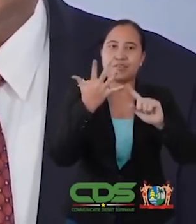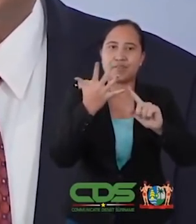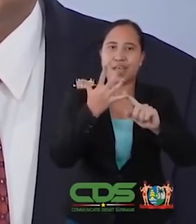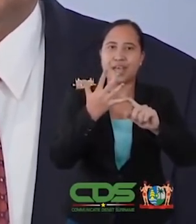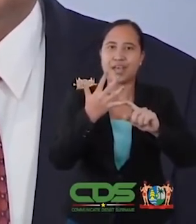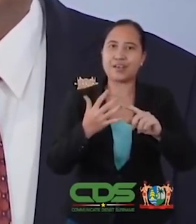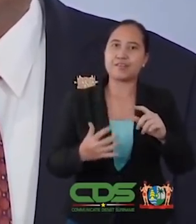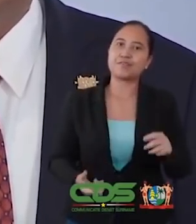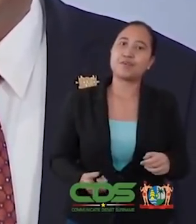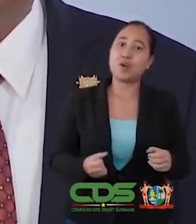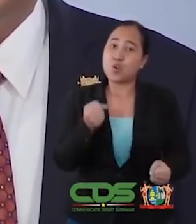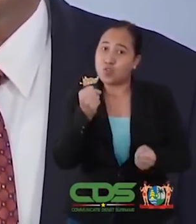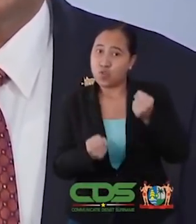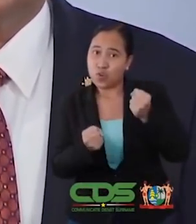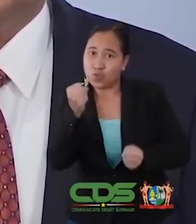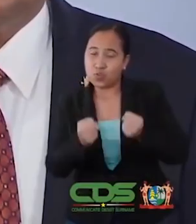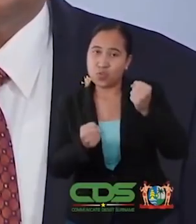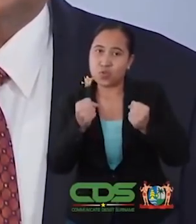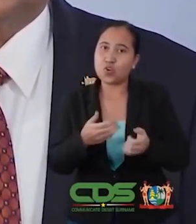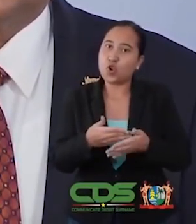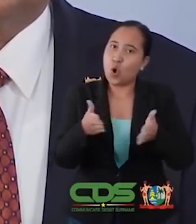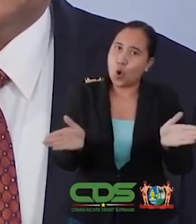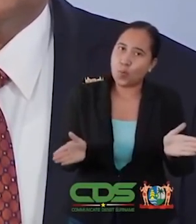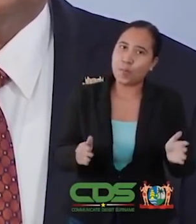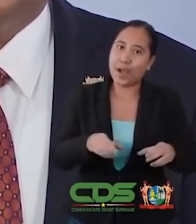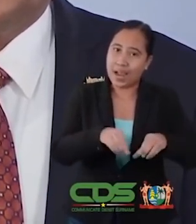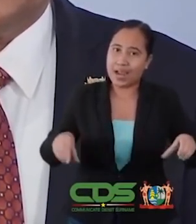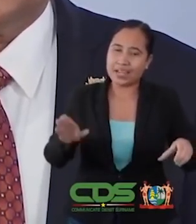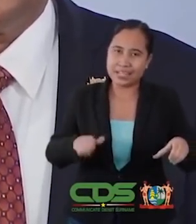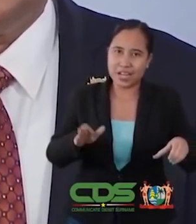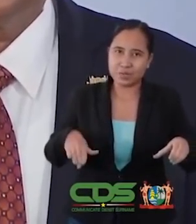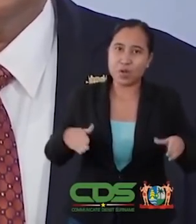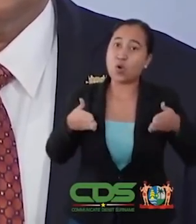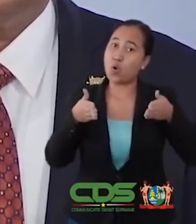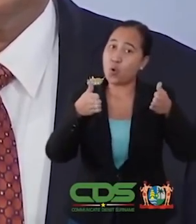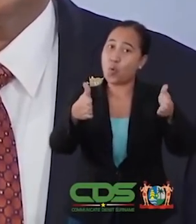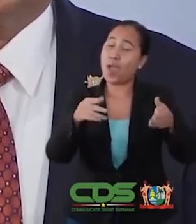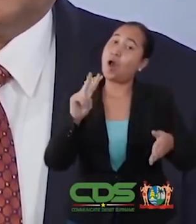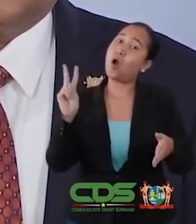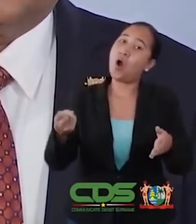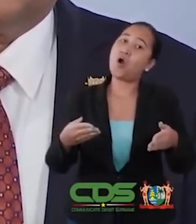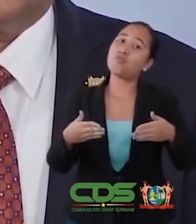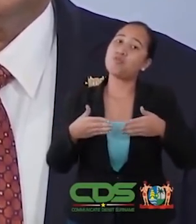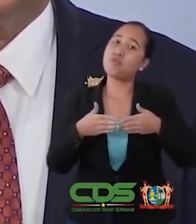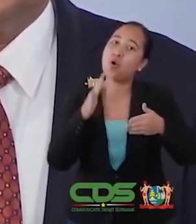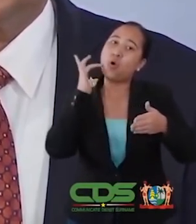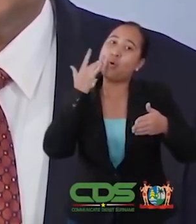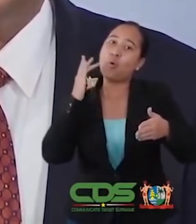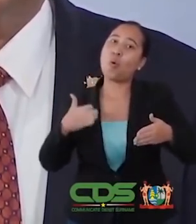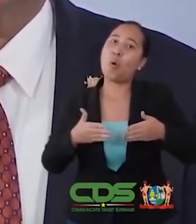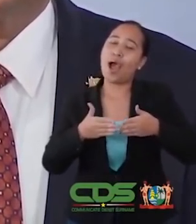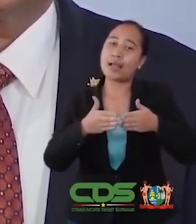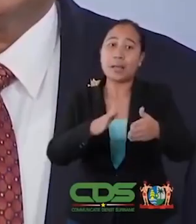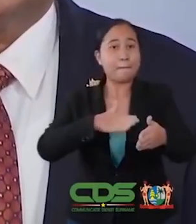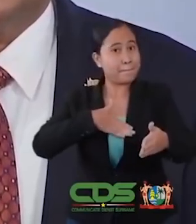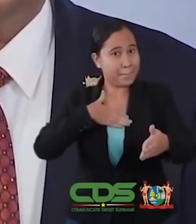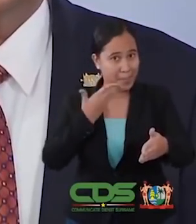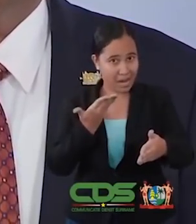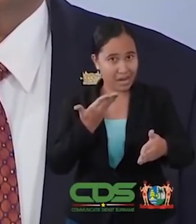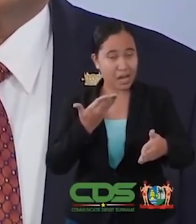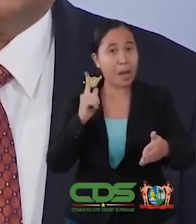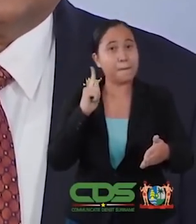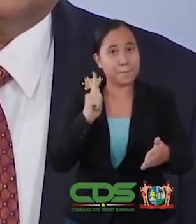5. Personenvervoer door middel van het openbaar transport over de weg of over het water is uitsluitend